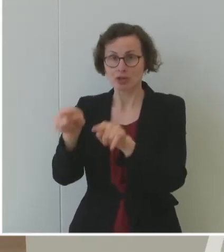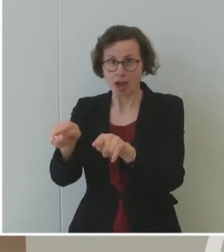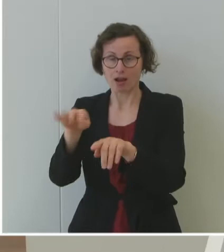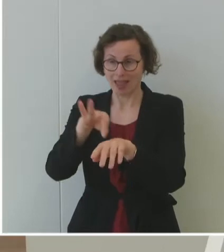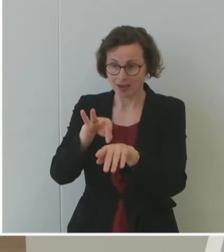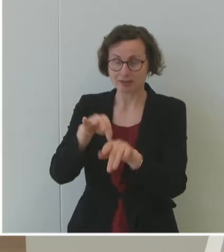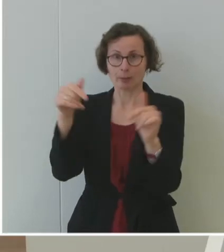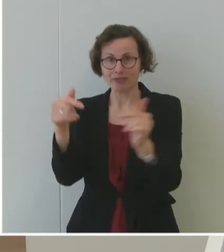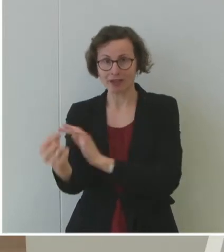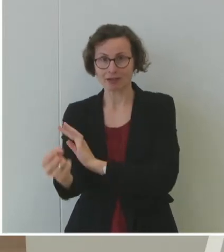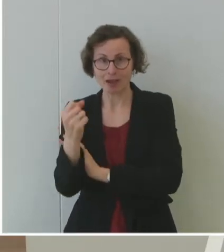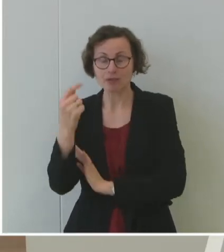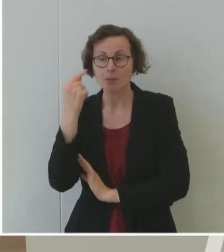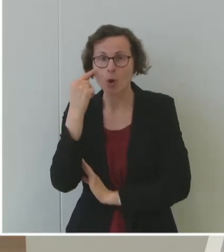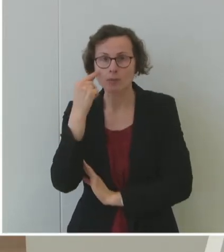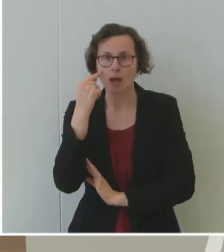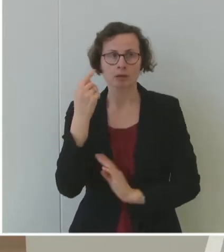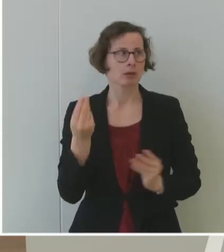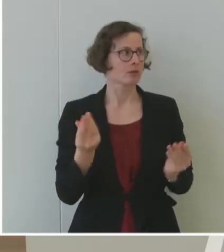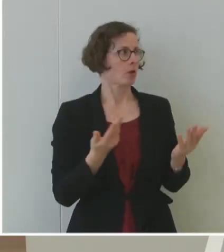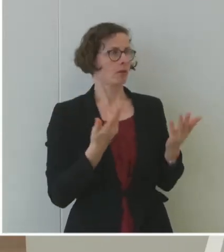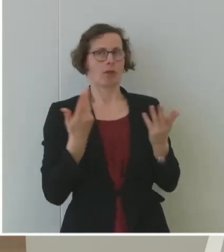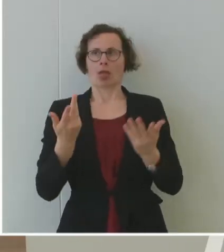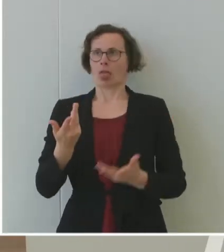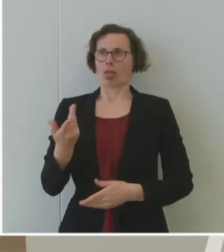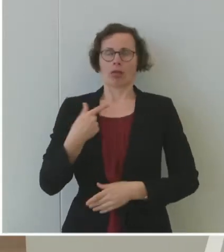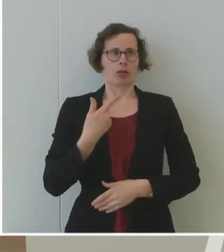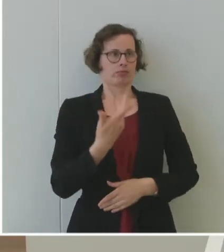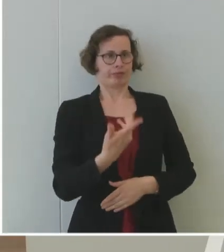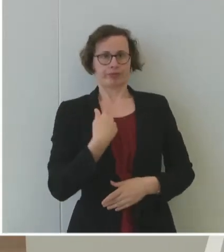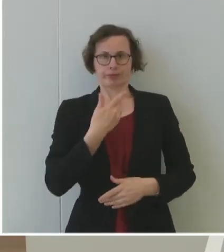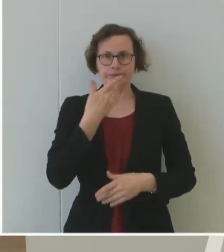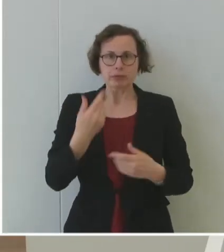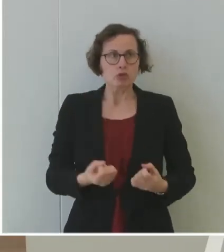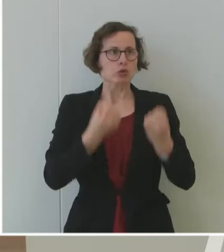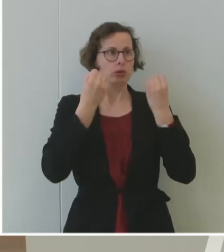und Pflegekräfte jetzt das Gefühl bekommen, sie seien das Kanonenfutter in dieser Krise.